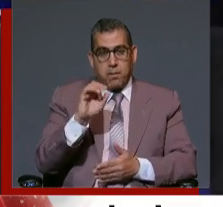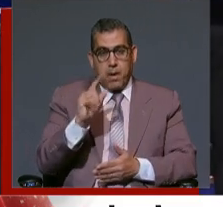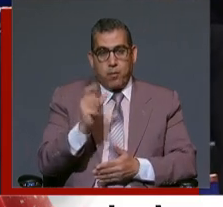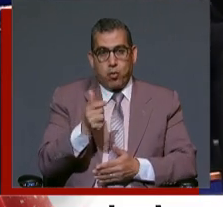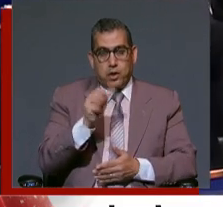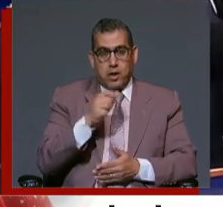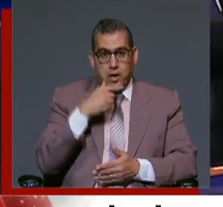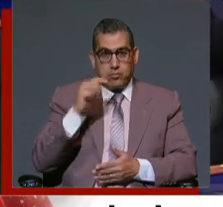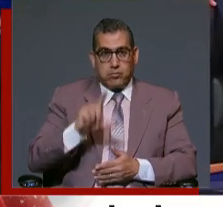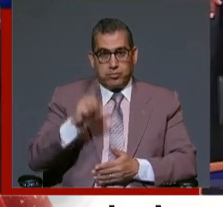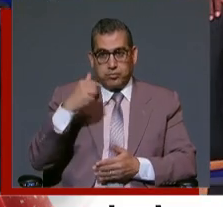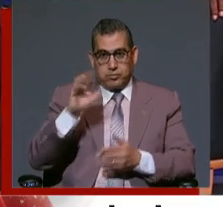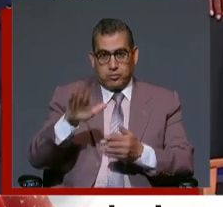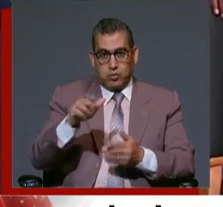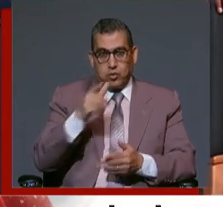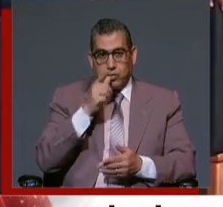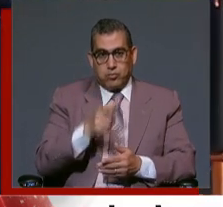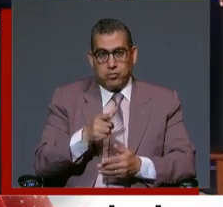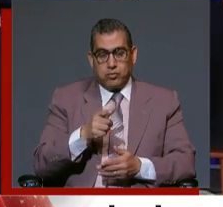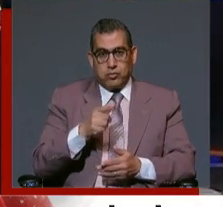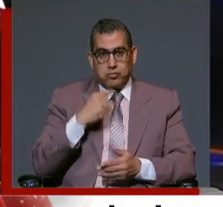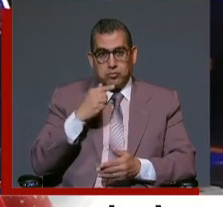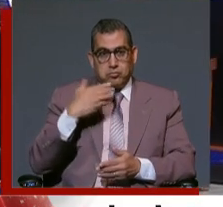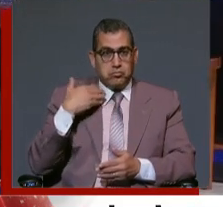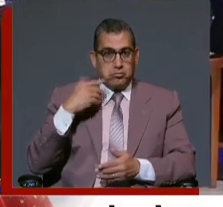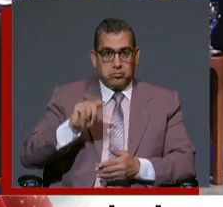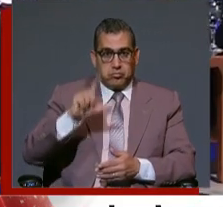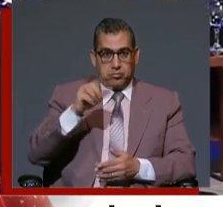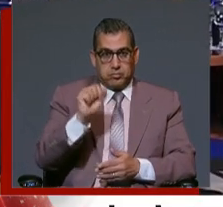صاحب الفخامة فيليب ليبانغو،